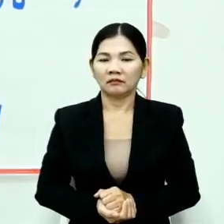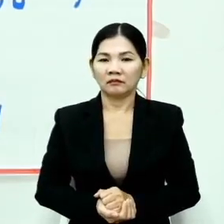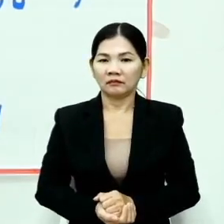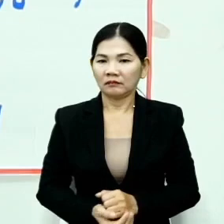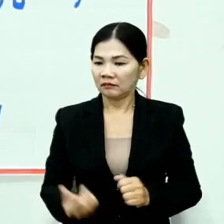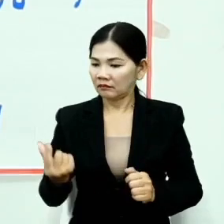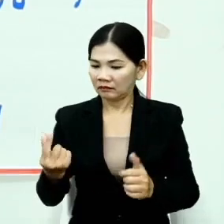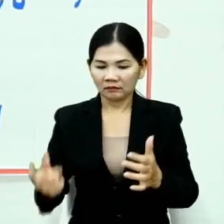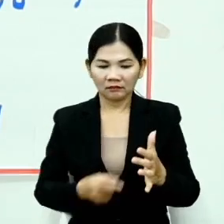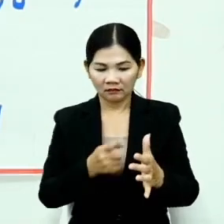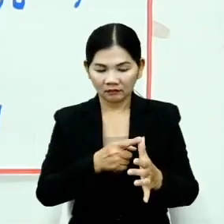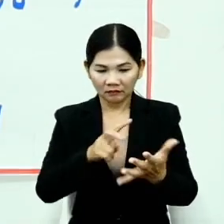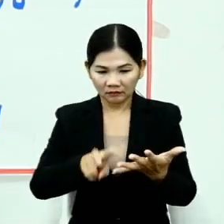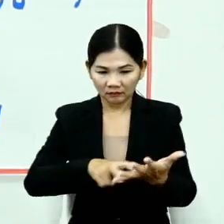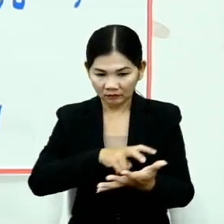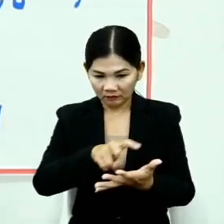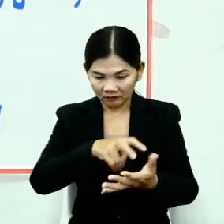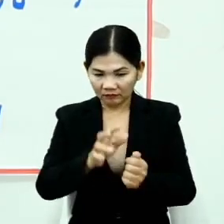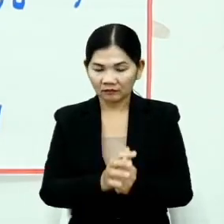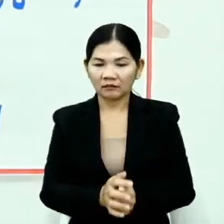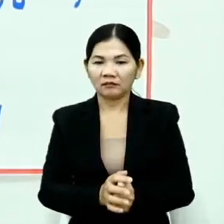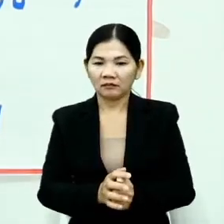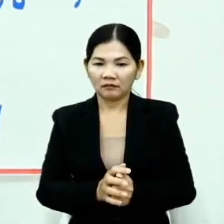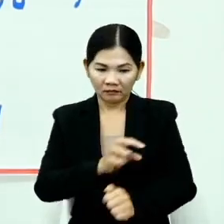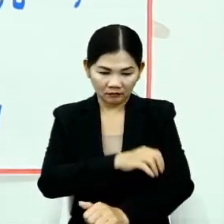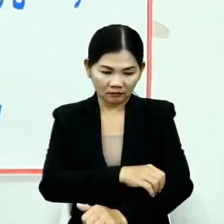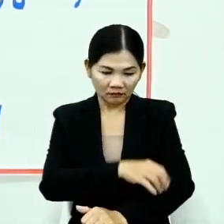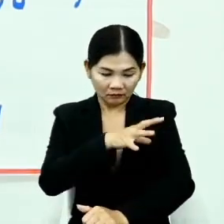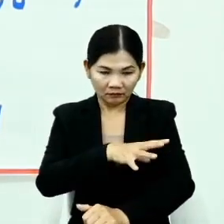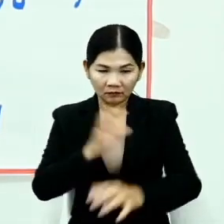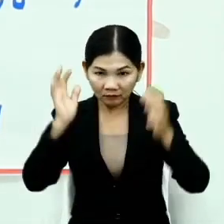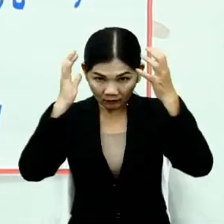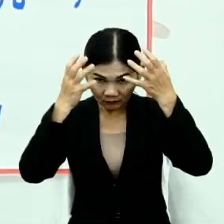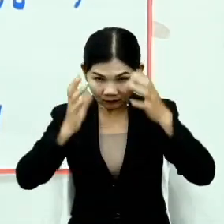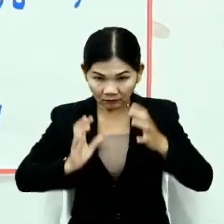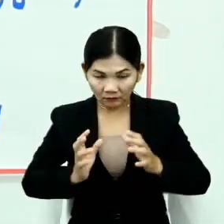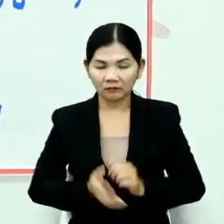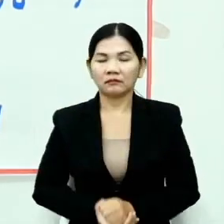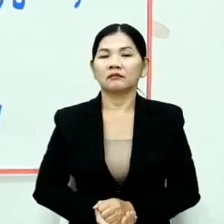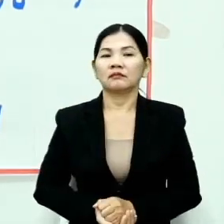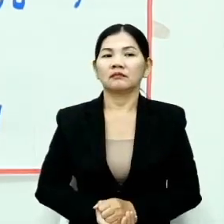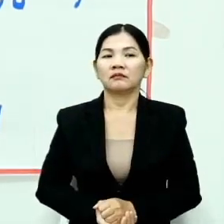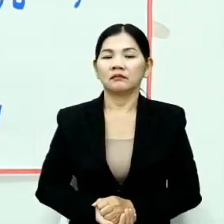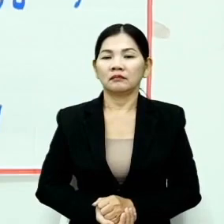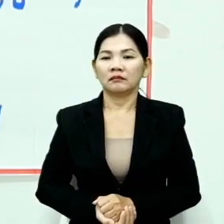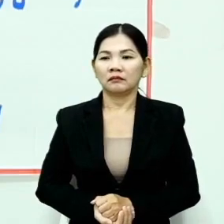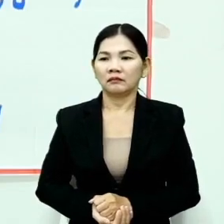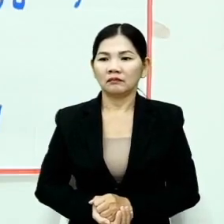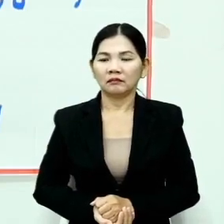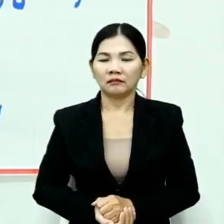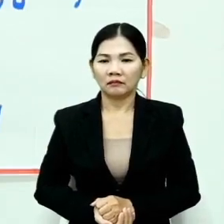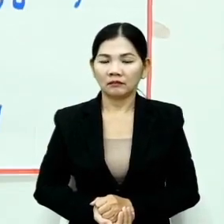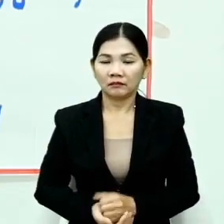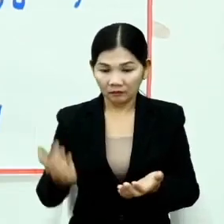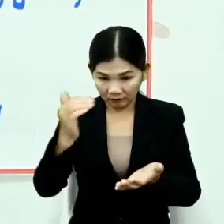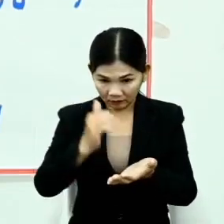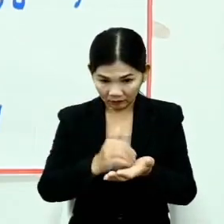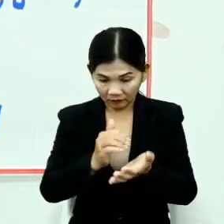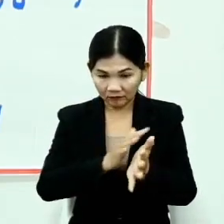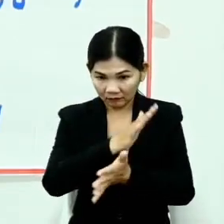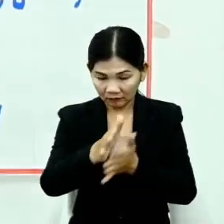Đá tha đâm bằng tàu. Sẽ đập con này con. Chà một đoàn